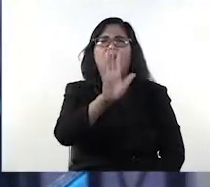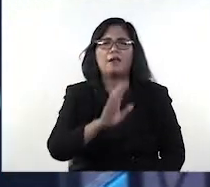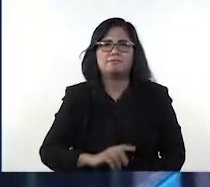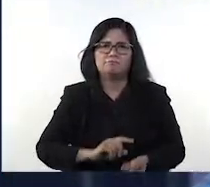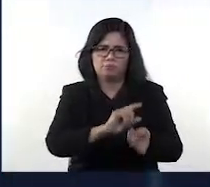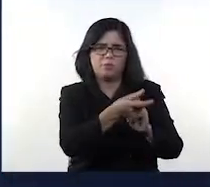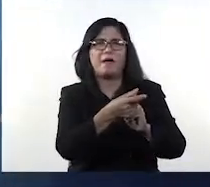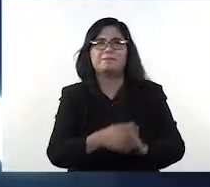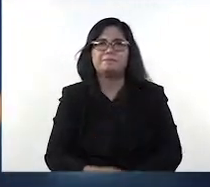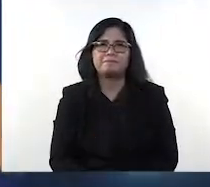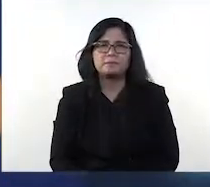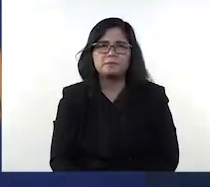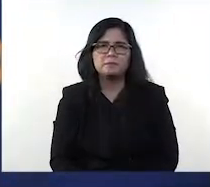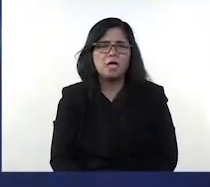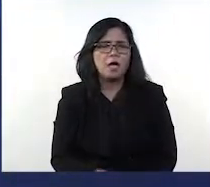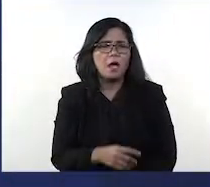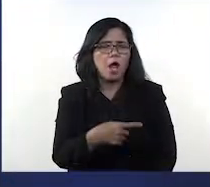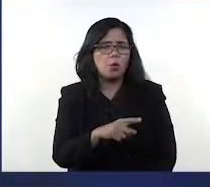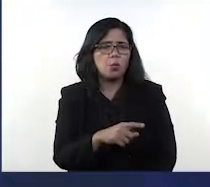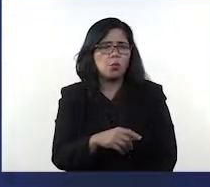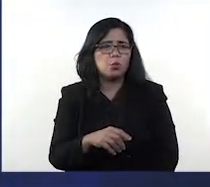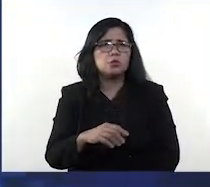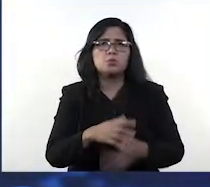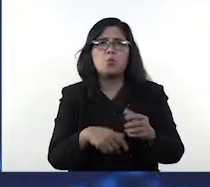apa yang terjadi mereka meninggalkan wanita itu